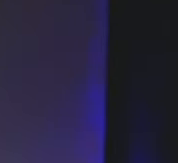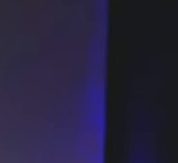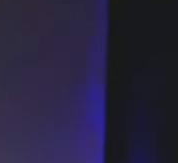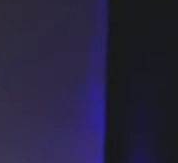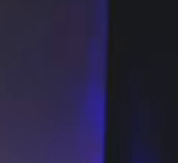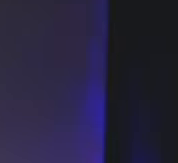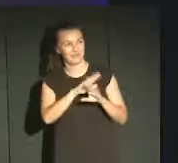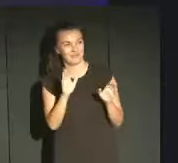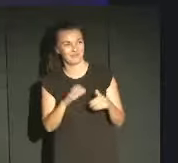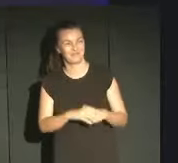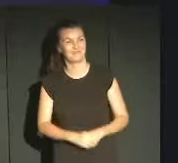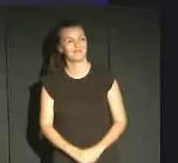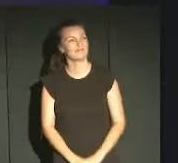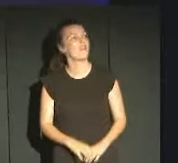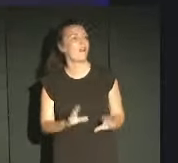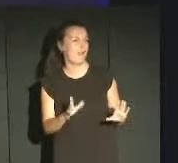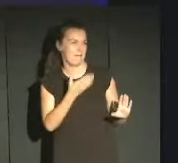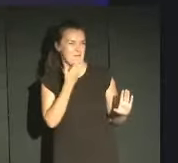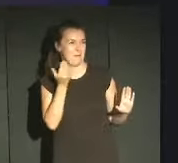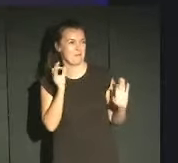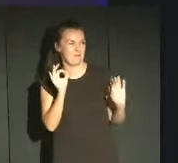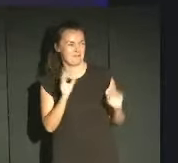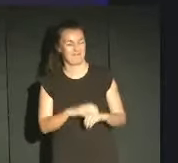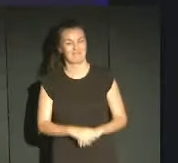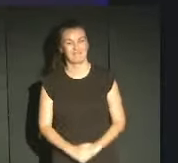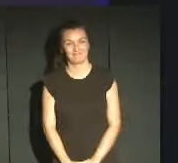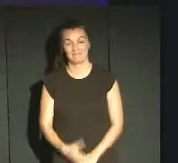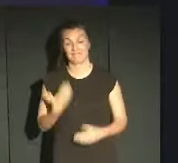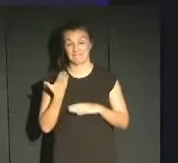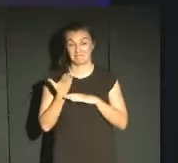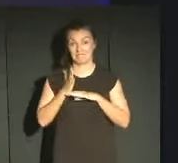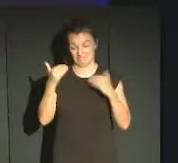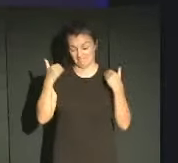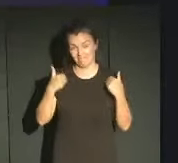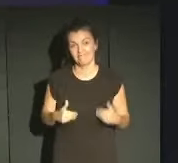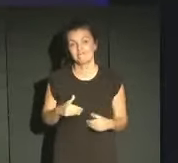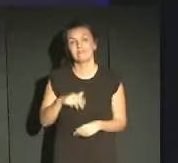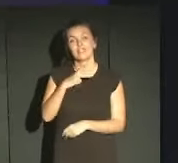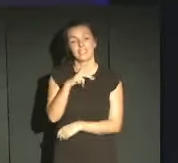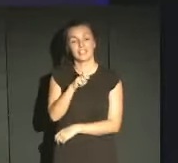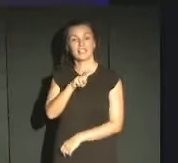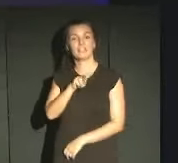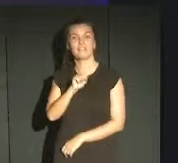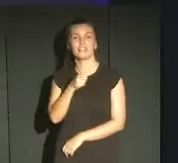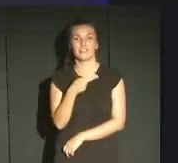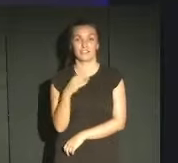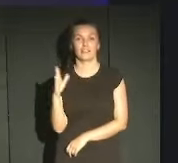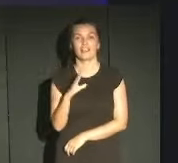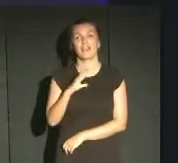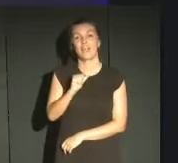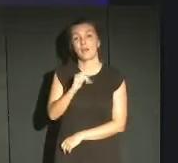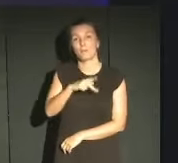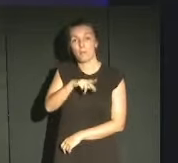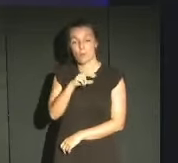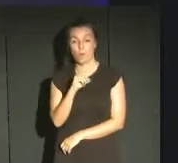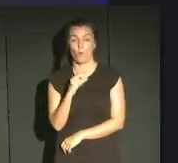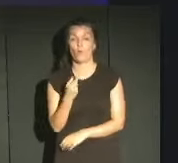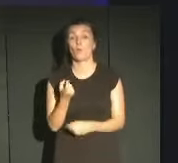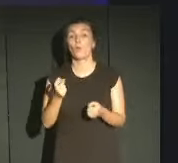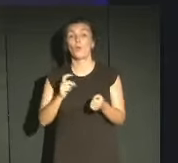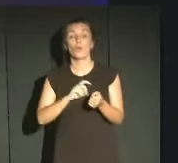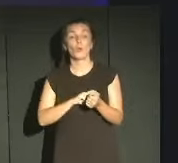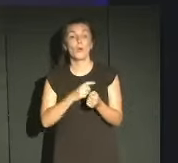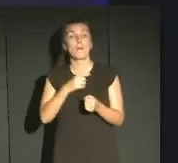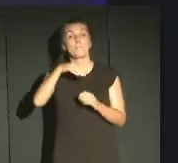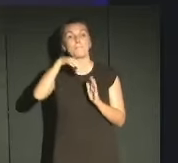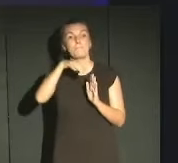bonsoir voilà c'est mieux comme ça moi je me présente rapidement donc moi c'est Kin donc je suis originaire de